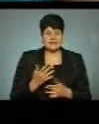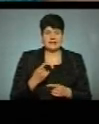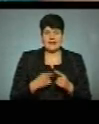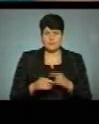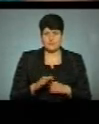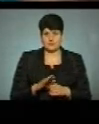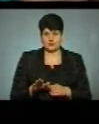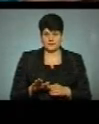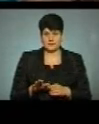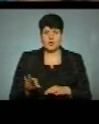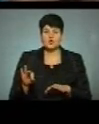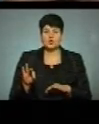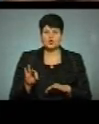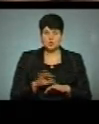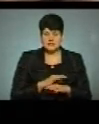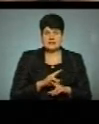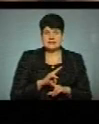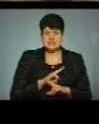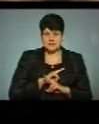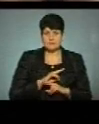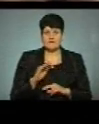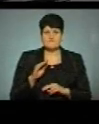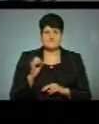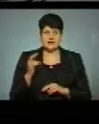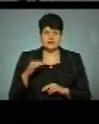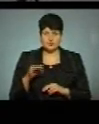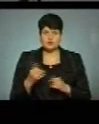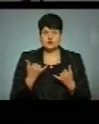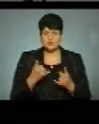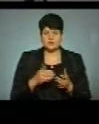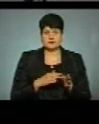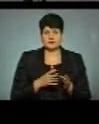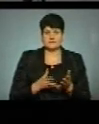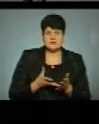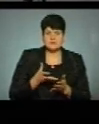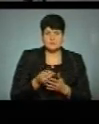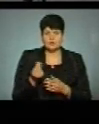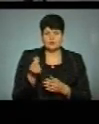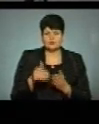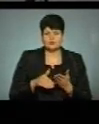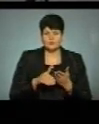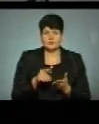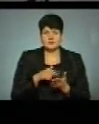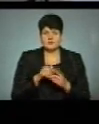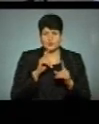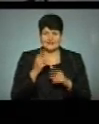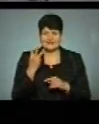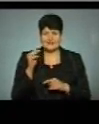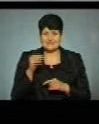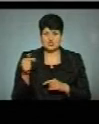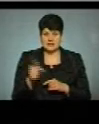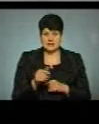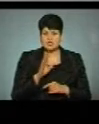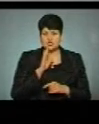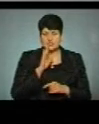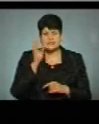вернулися. Дружині загиблого Федора Лопацького Ларисі Лопацькій сьогодні виплатили грошову допомогу від міськради – 3 тисячі гривень.